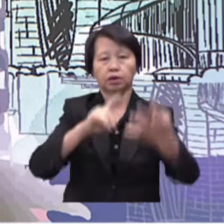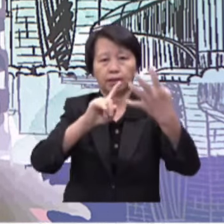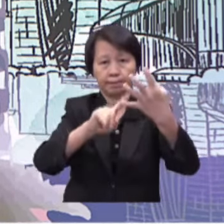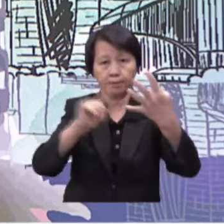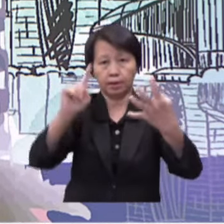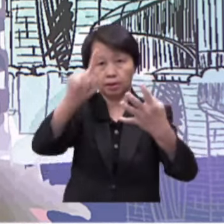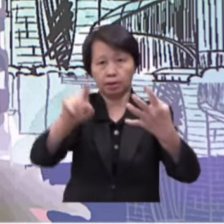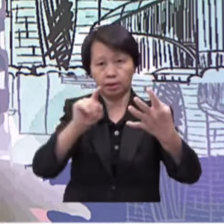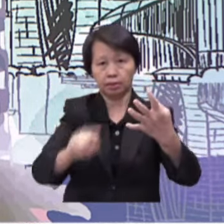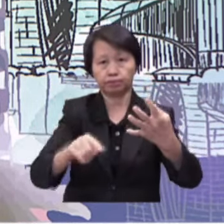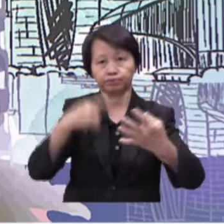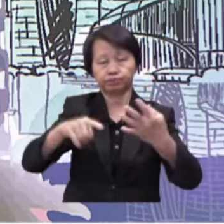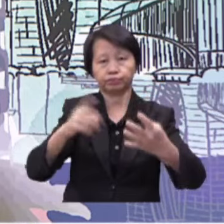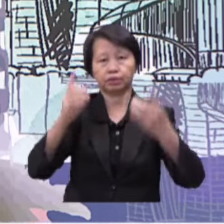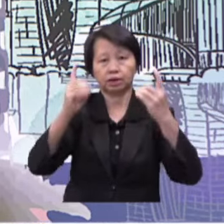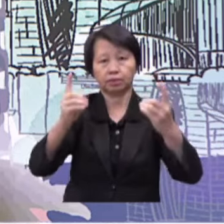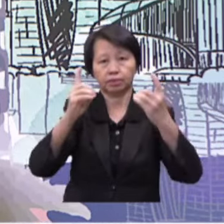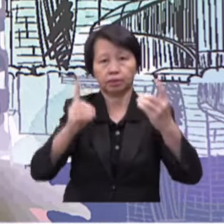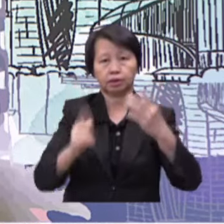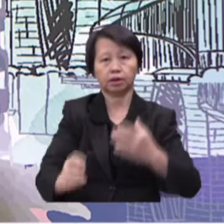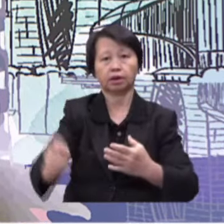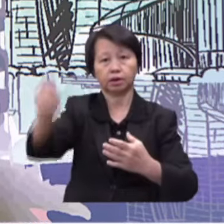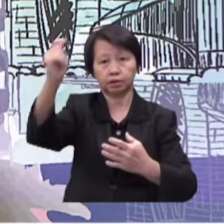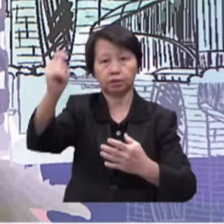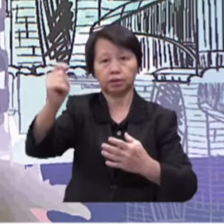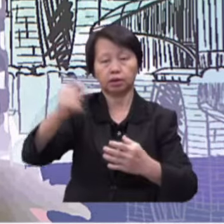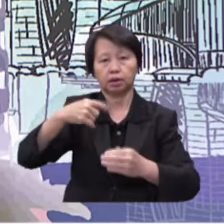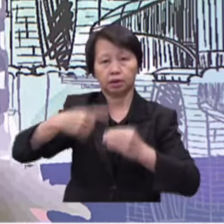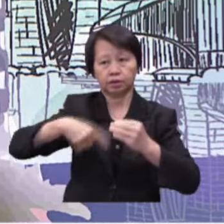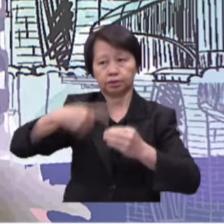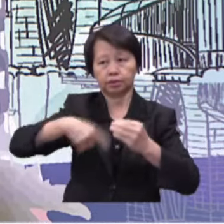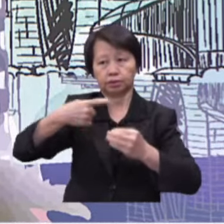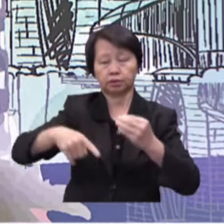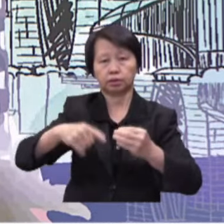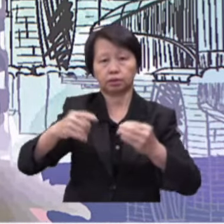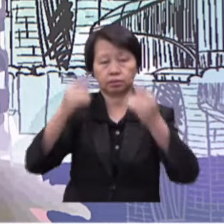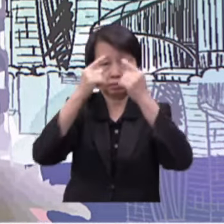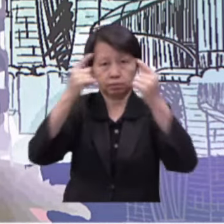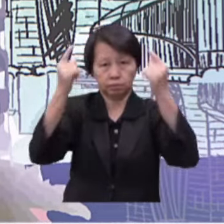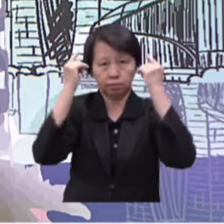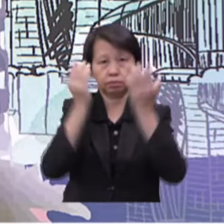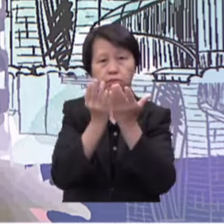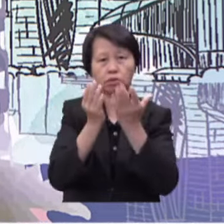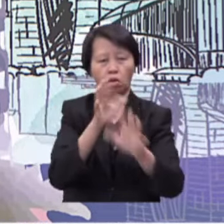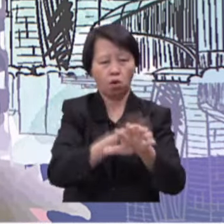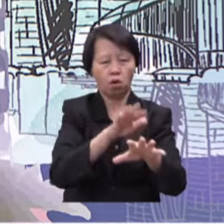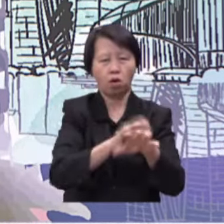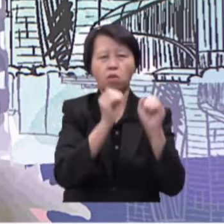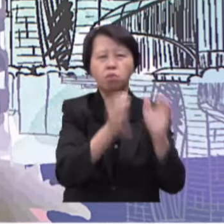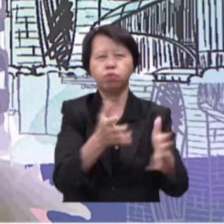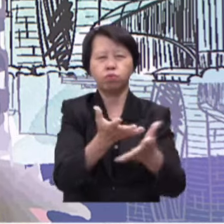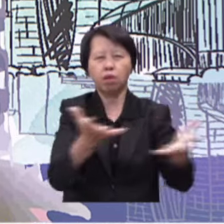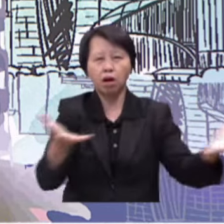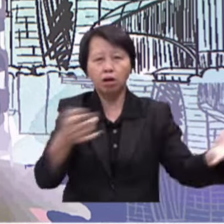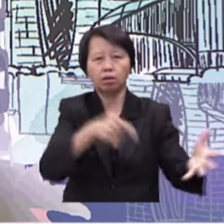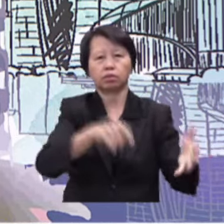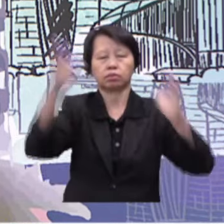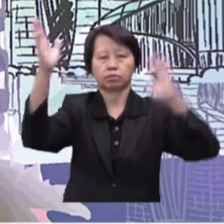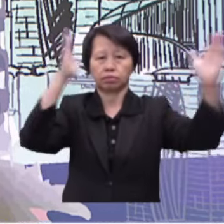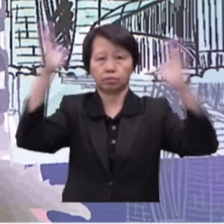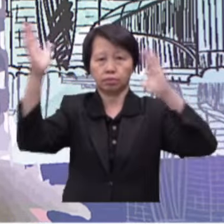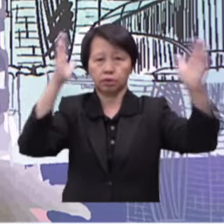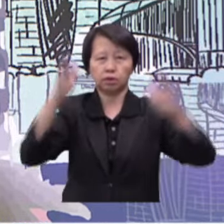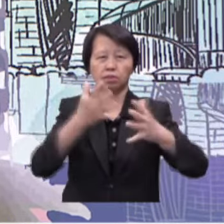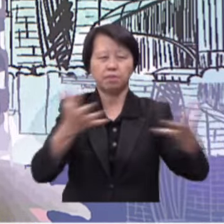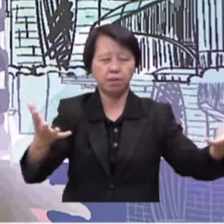dan keempat ini berkaitan dengan pendidikan tinggi berkenaan dengan beraduan dan juga menambahkan graduhan yang berlangsung pelaku di Malaysia dan